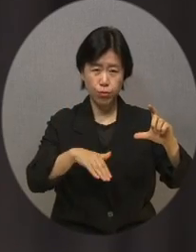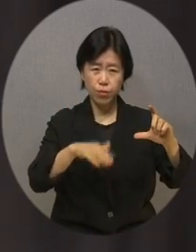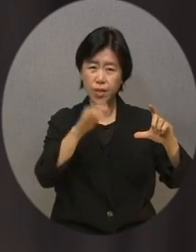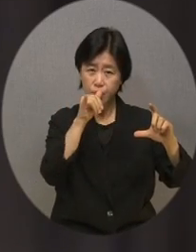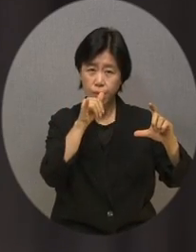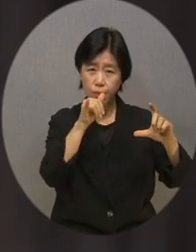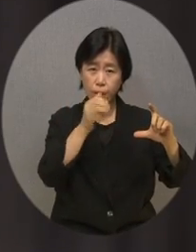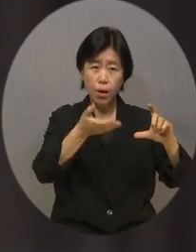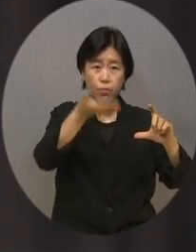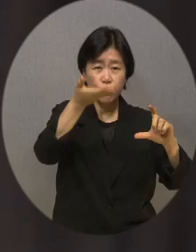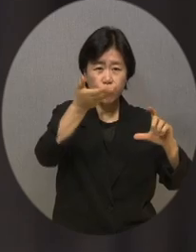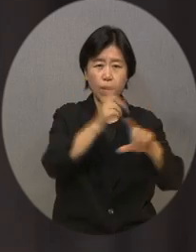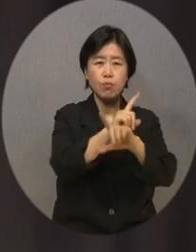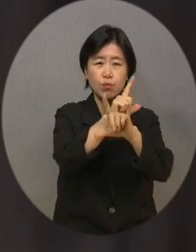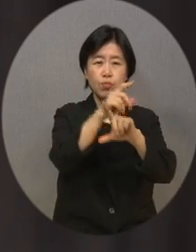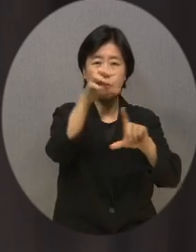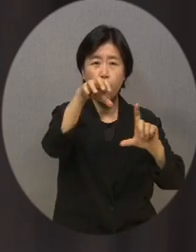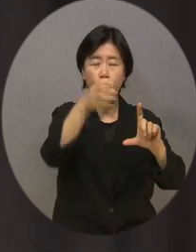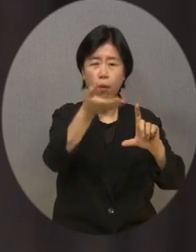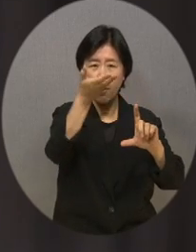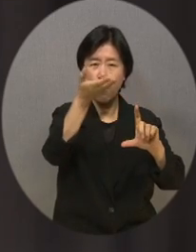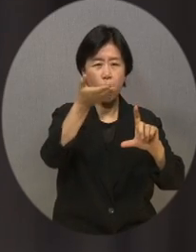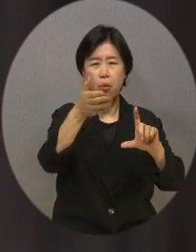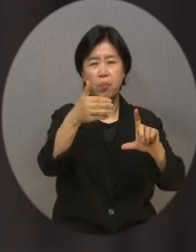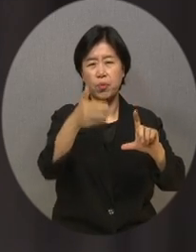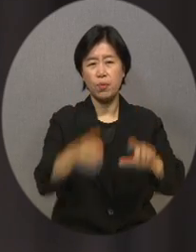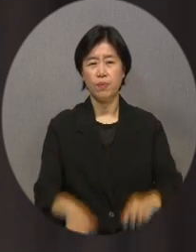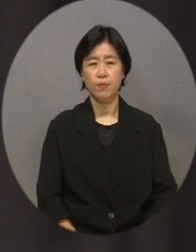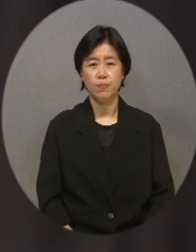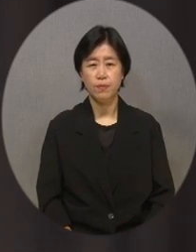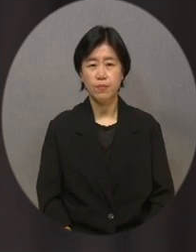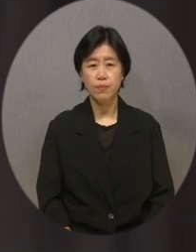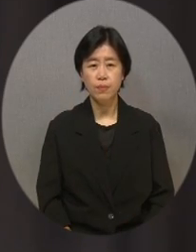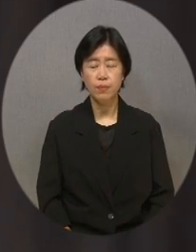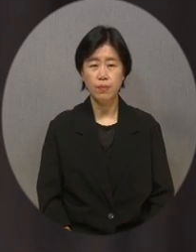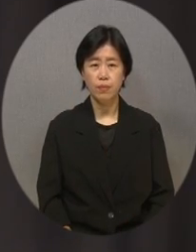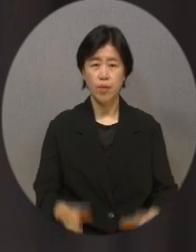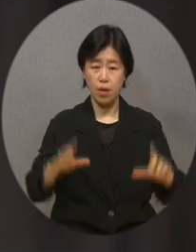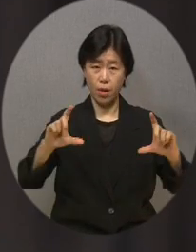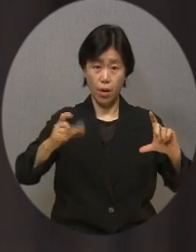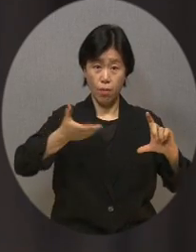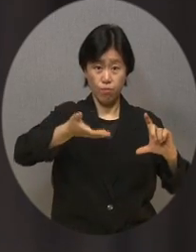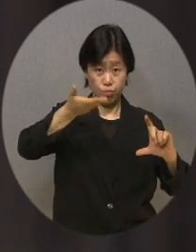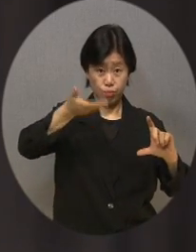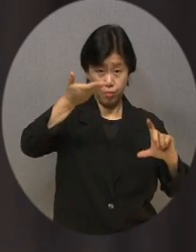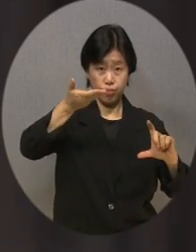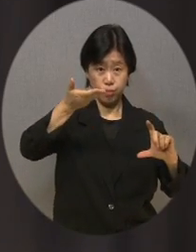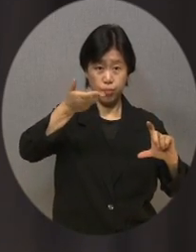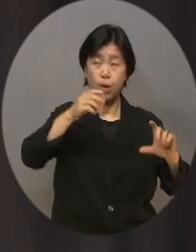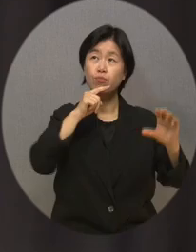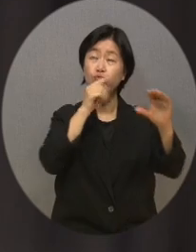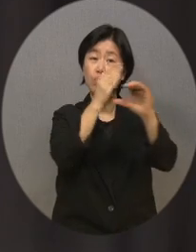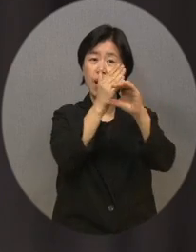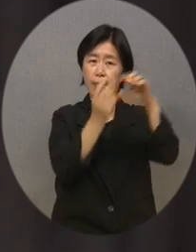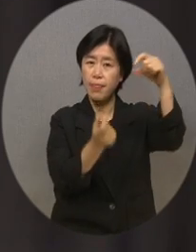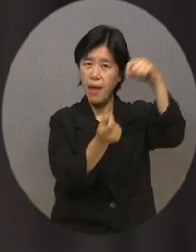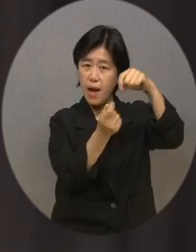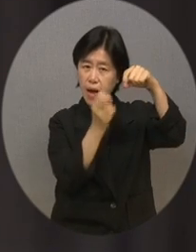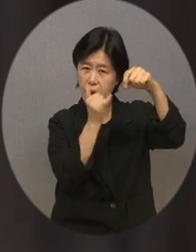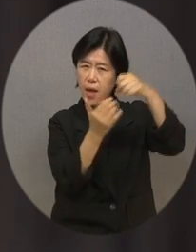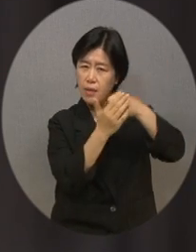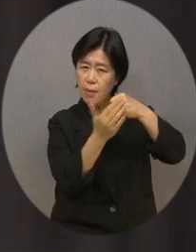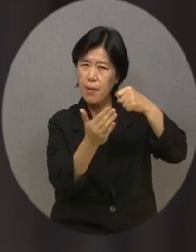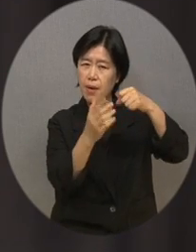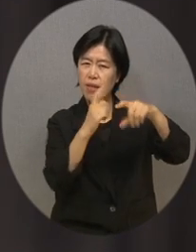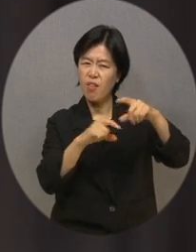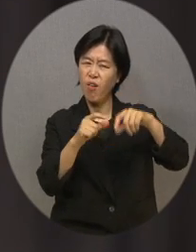상대적으로 거기도 지역이 넓긴 하지만은 북한과 좀 인접해 있어가지고 좀 이 인프라들이 좀